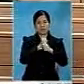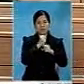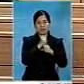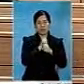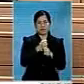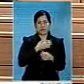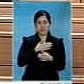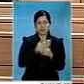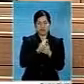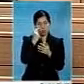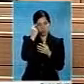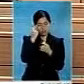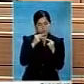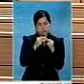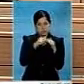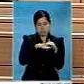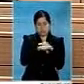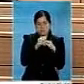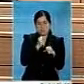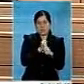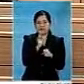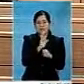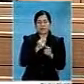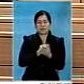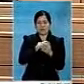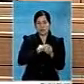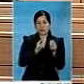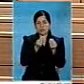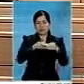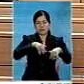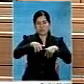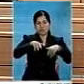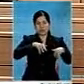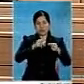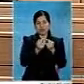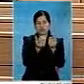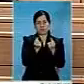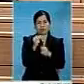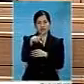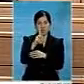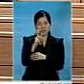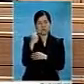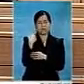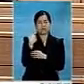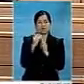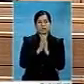รซ่อนเร้นและทำตรงไปตรงมาเพื่อประโยชน์ของพี่น้องประชาชนของอนาคตลูกหลานของเราครับขอบคุณนะ